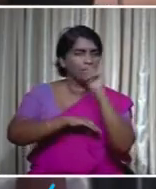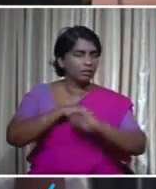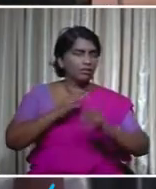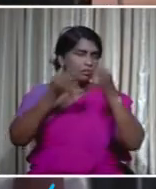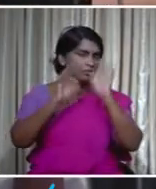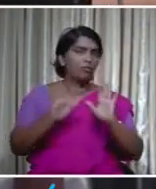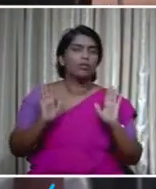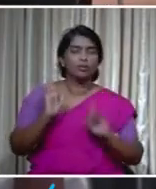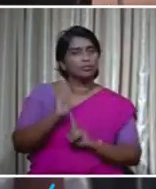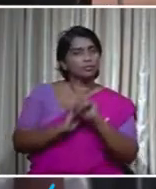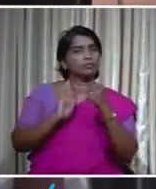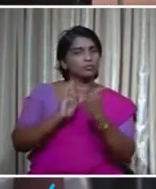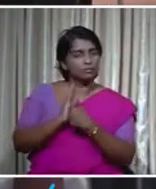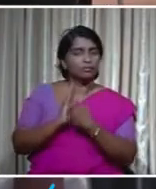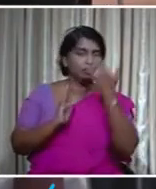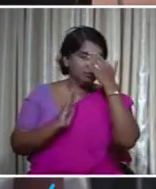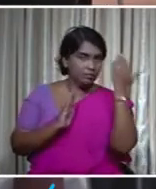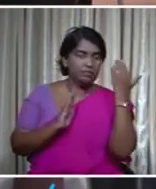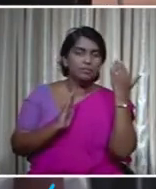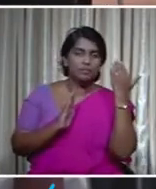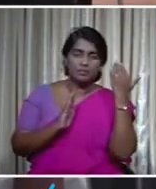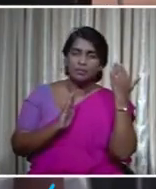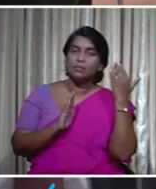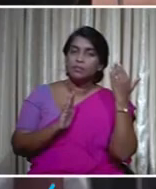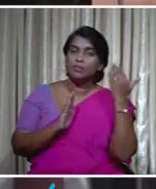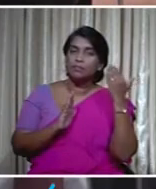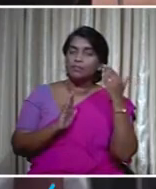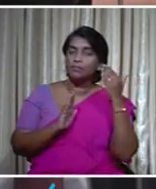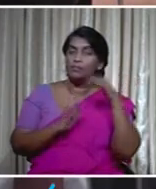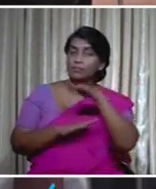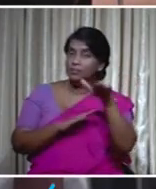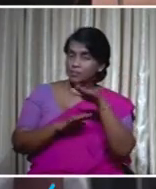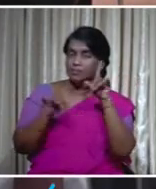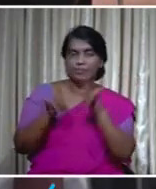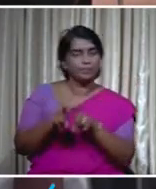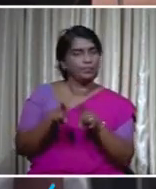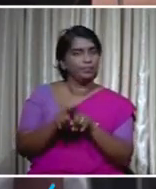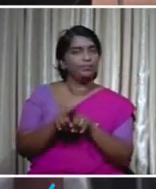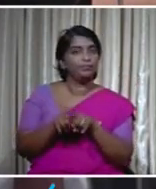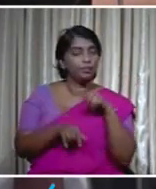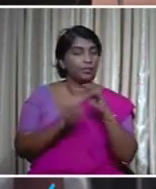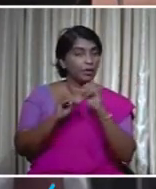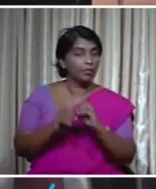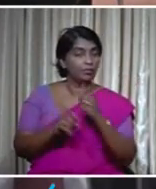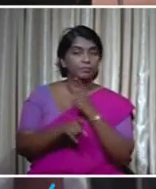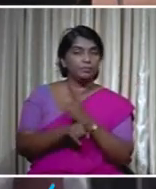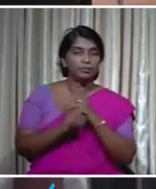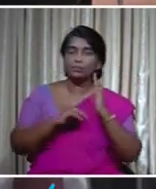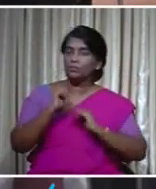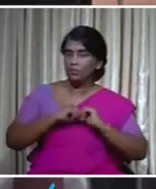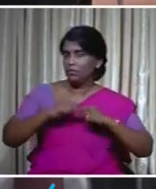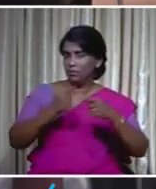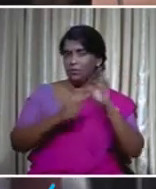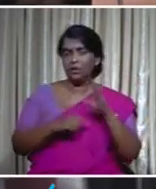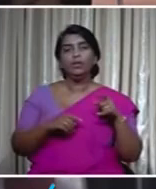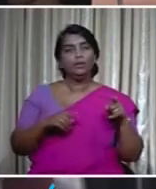கிழக்கில் தமிழர் புனர்வாழ்வு கழகம் மிக நிதானமான ஒரு கல்விக் கொள்கை கூடாக இந்த முன்பள்ளிக்கான கல்வி திட்டமிடலை செய்திருந்தது.